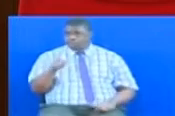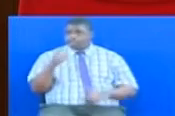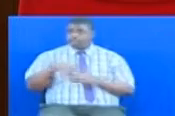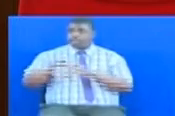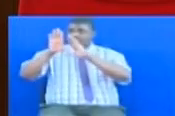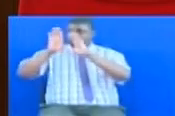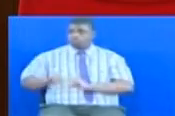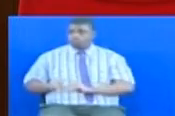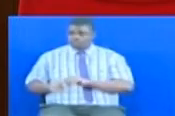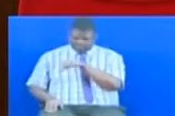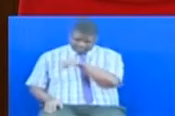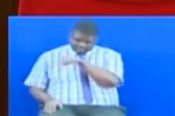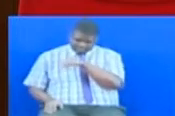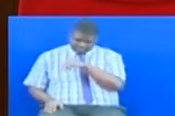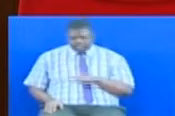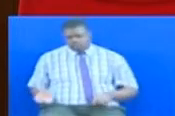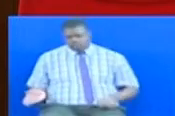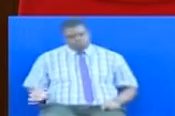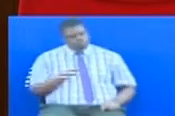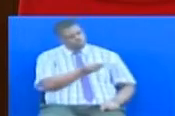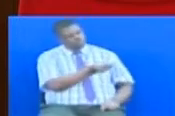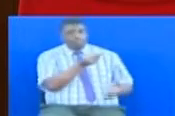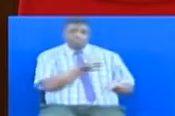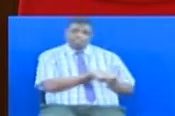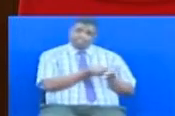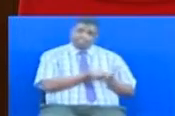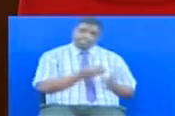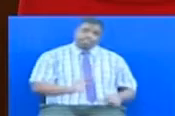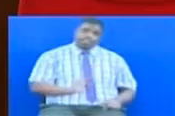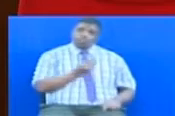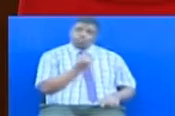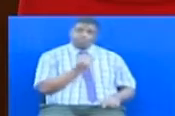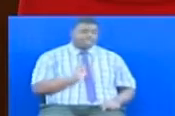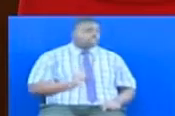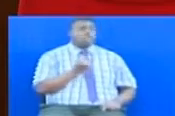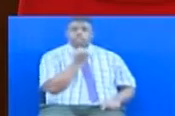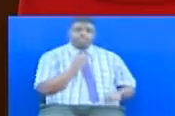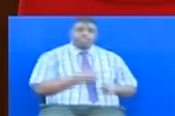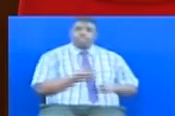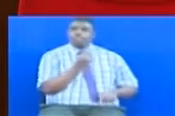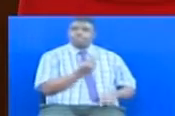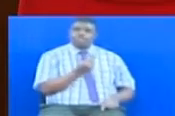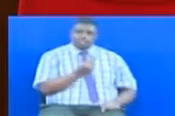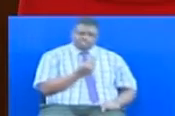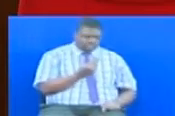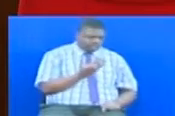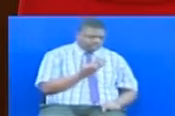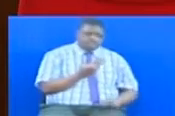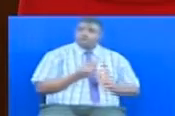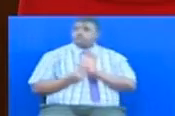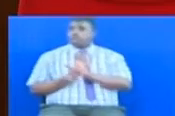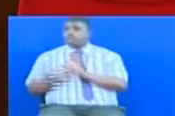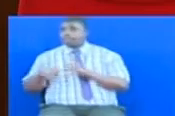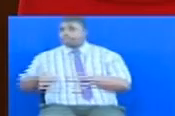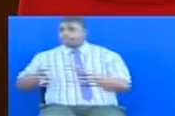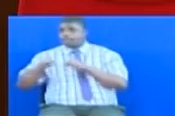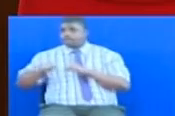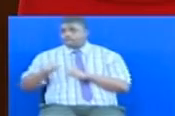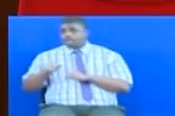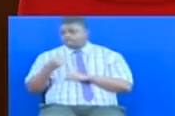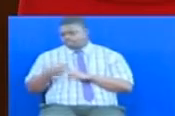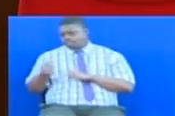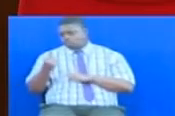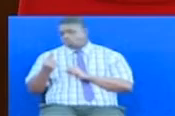nimeona kwamba hata waliopelekwa fedha bilioni 258 ziko halmashauri mamlaka